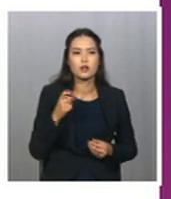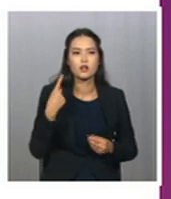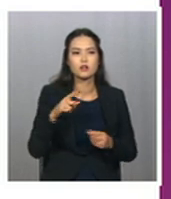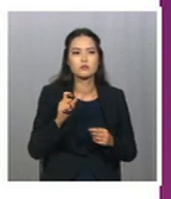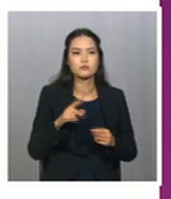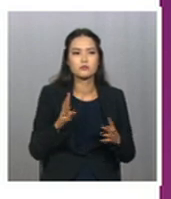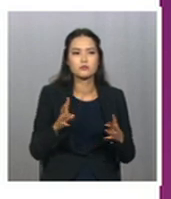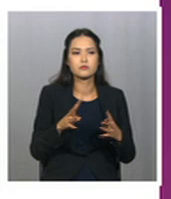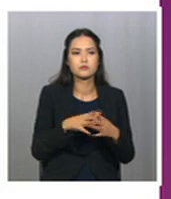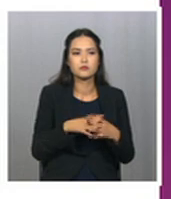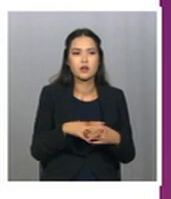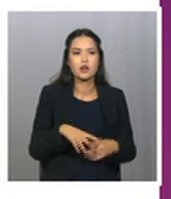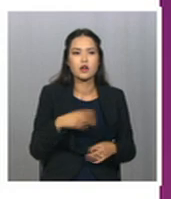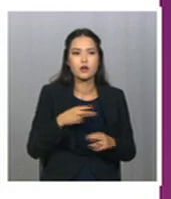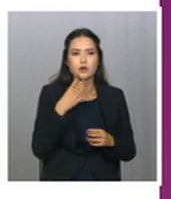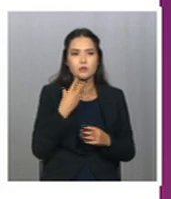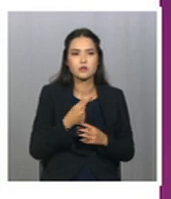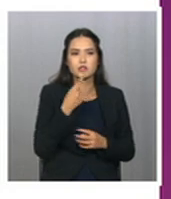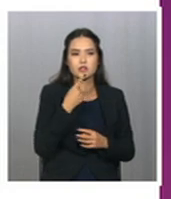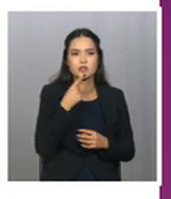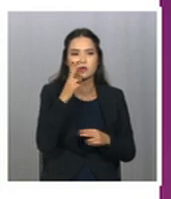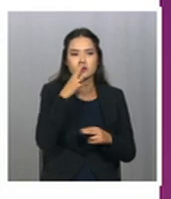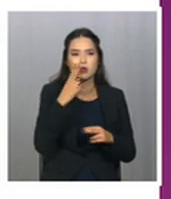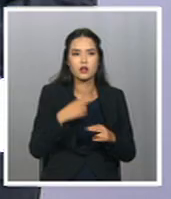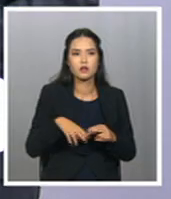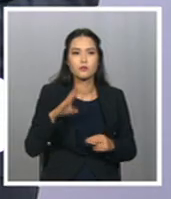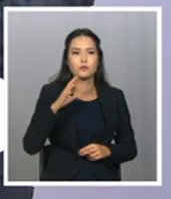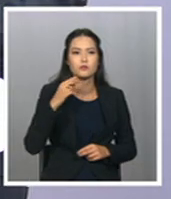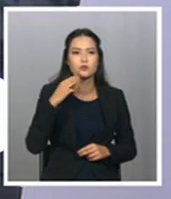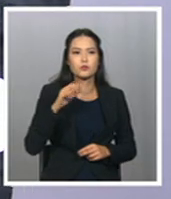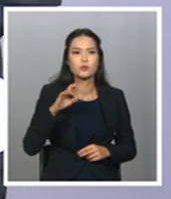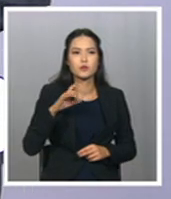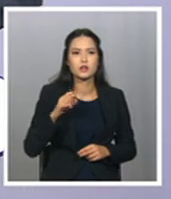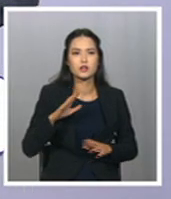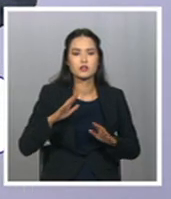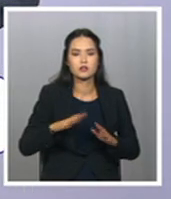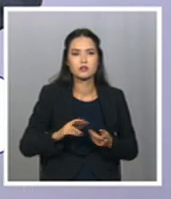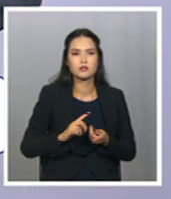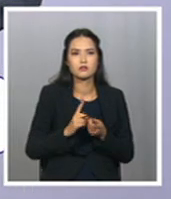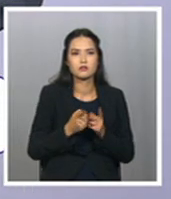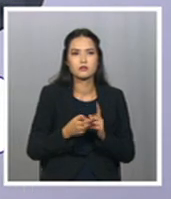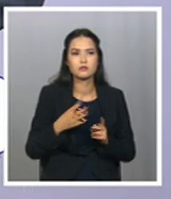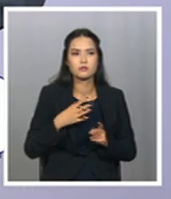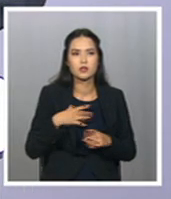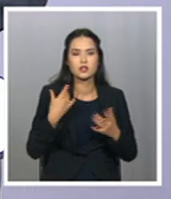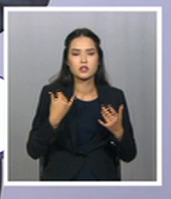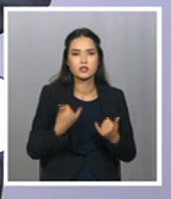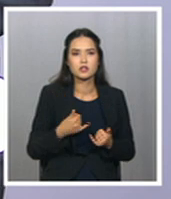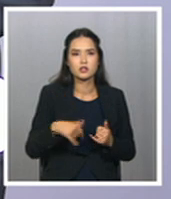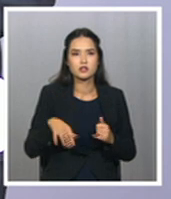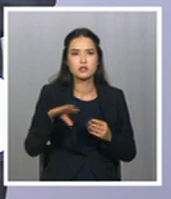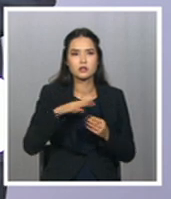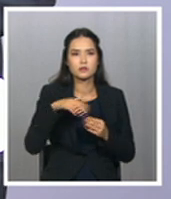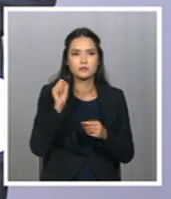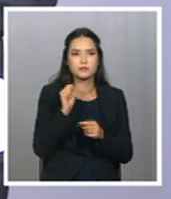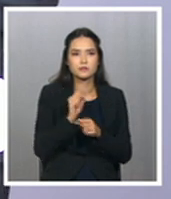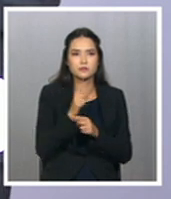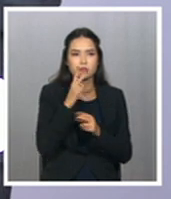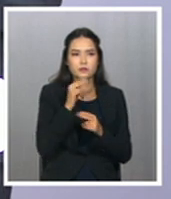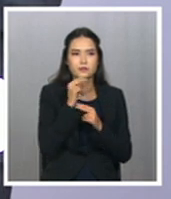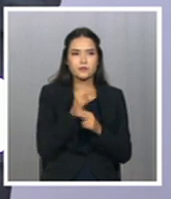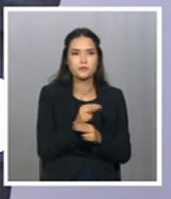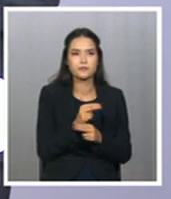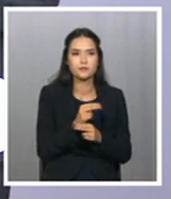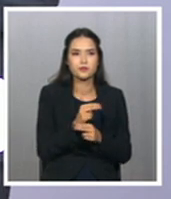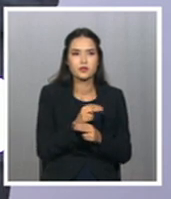өз тілін ұмытып, түркі тіліне көшті. Оқушылар, бүгінгі сабағымызды бекіту үшін тапсырмалар кезеңіне